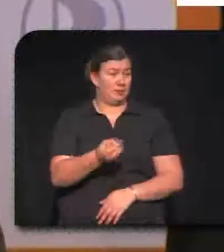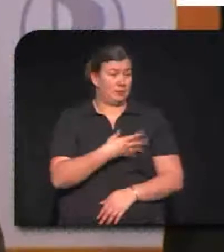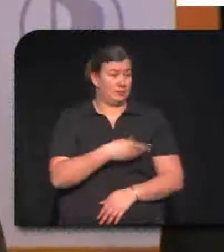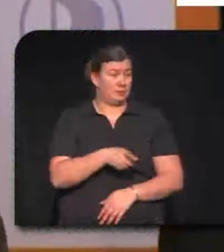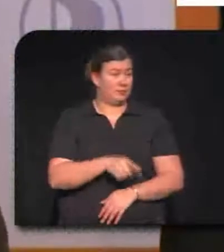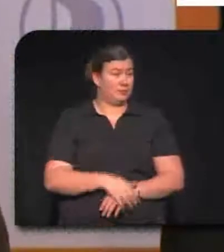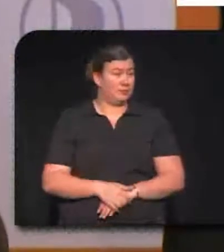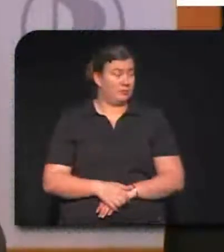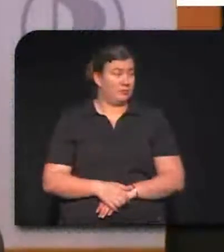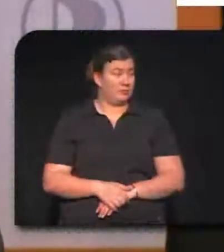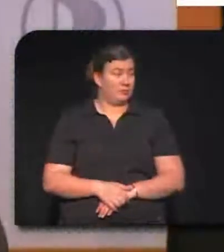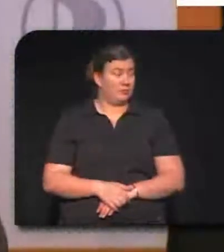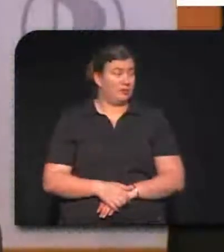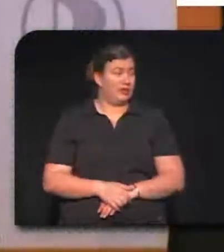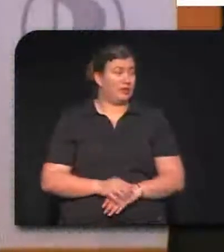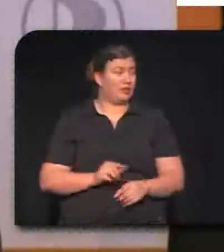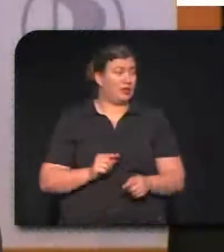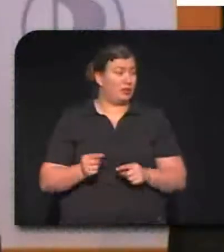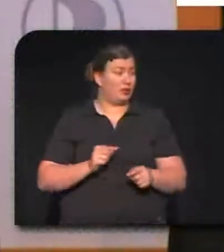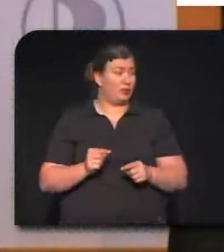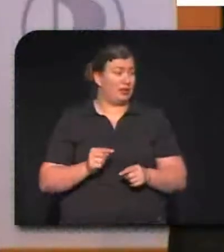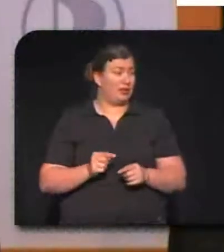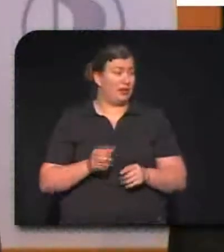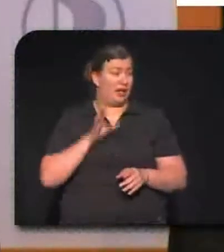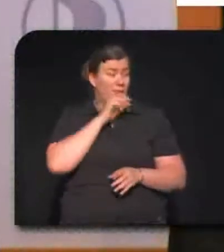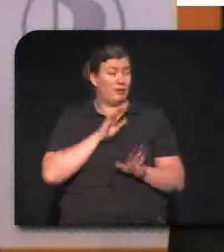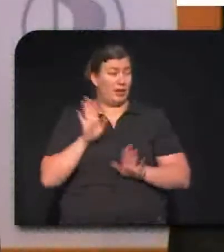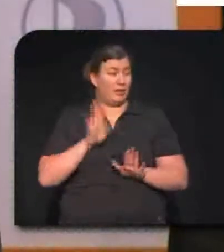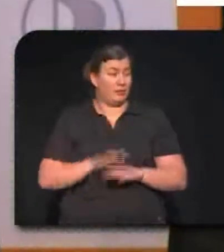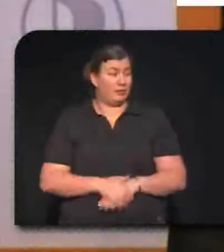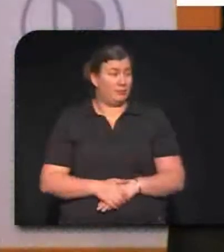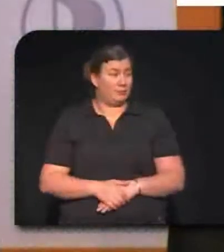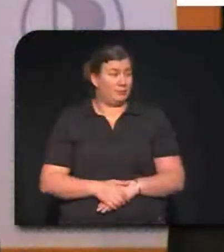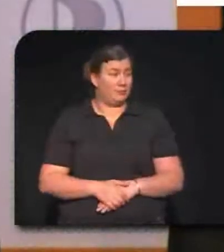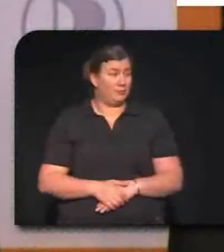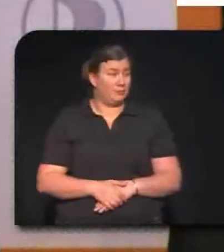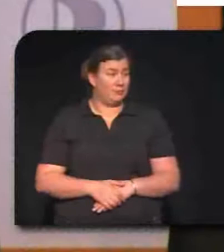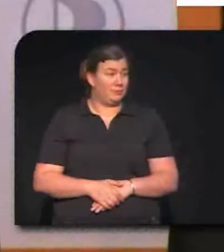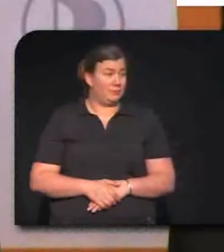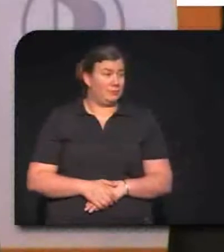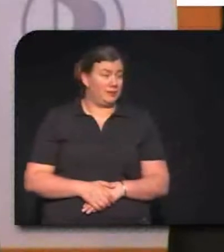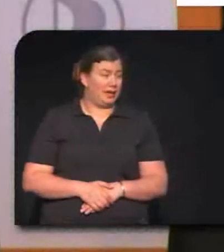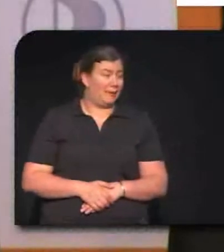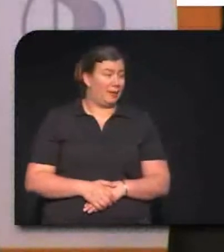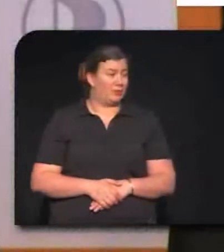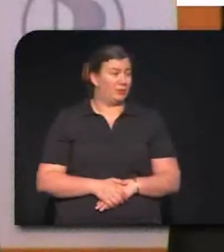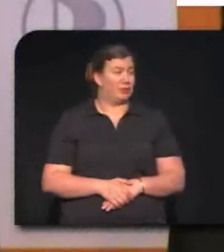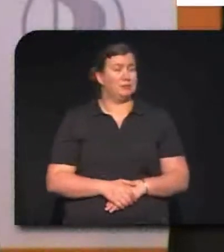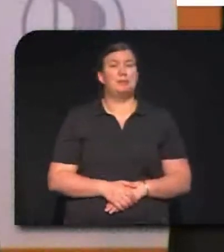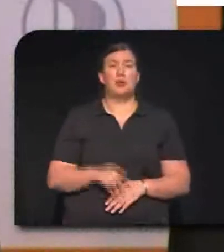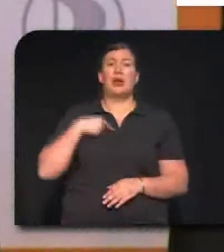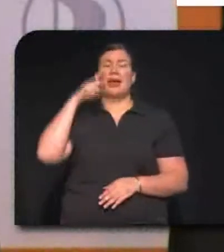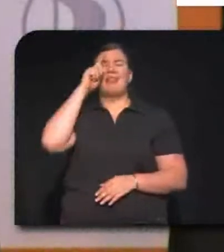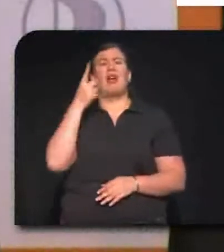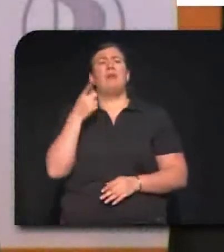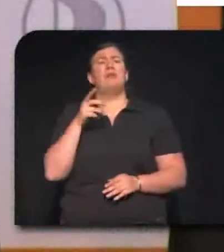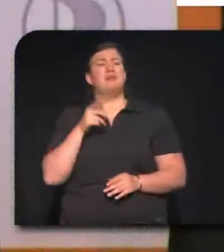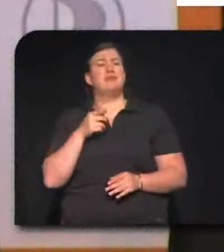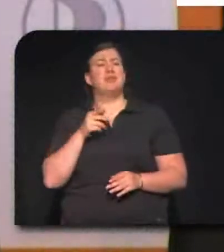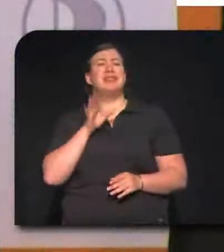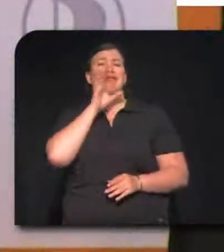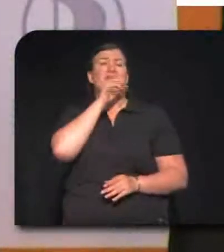die Frage ist haltet ihr das von der versammlungs- und Wahlleitung gewählter Abstimmungsverfahren von heute Vormittag